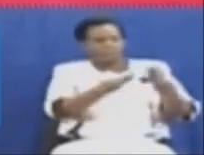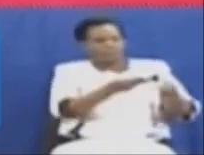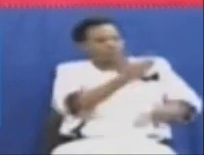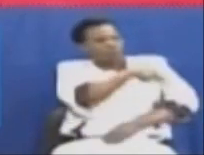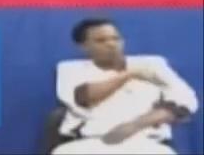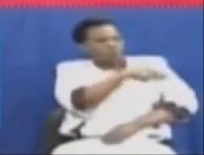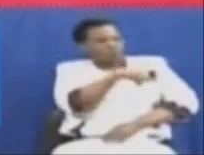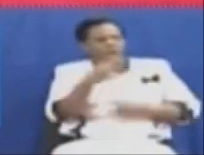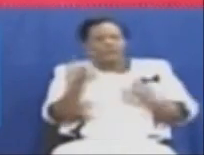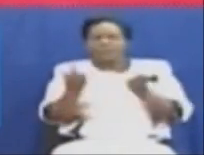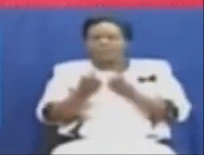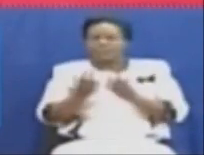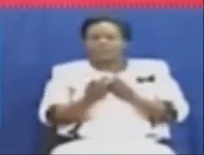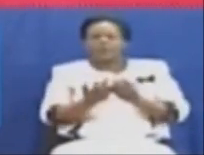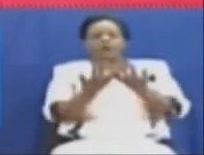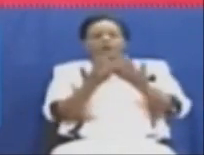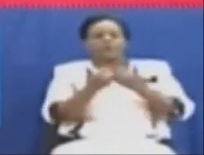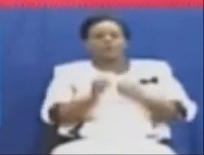wingi.